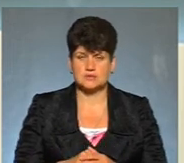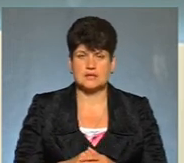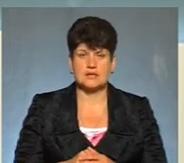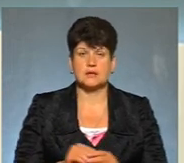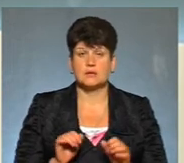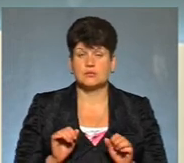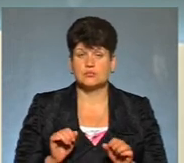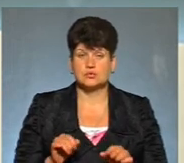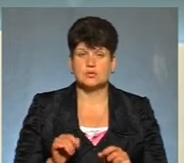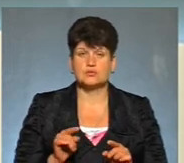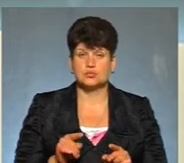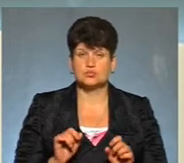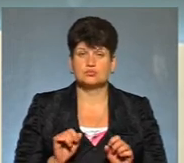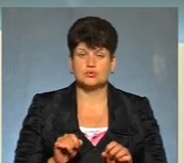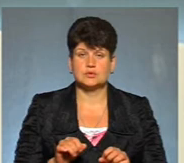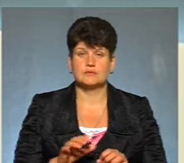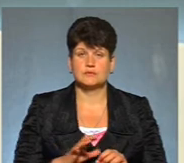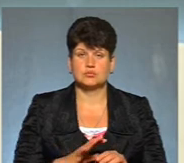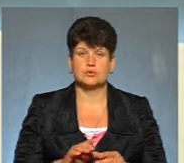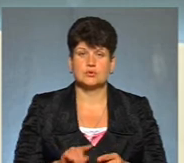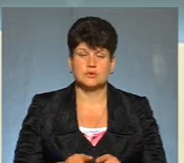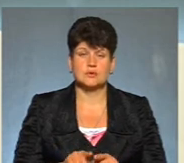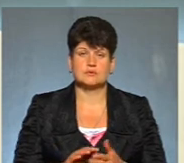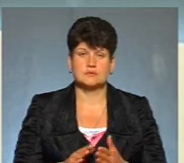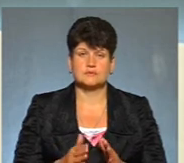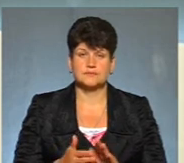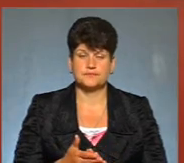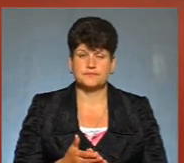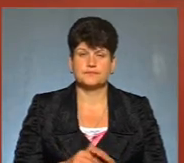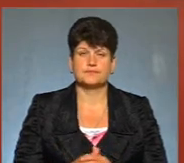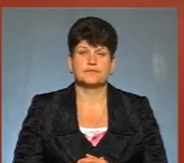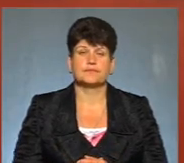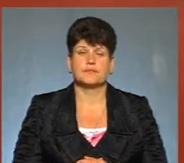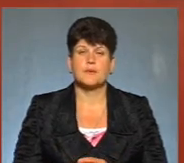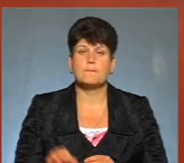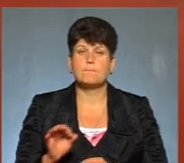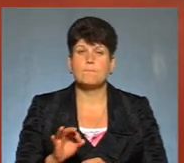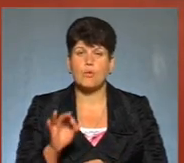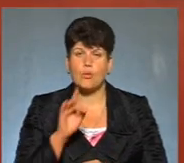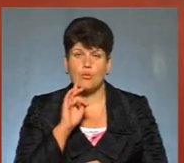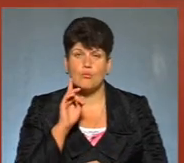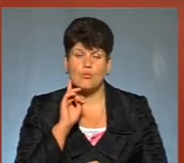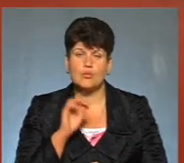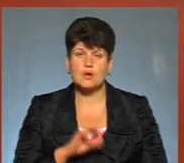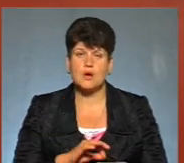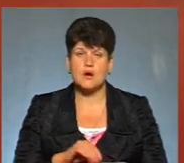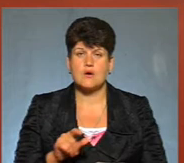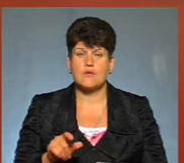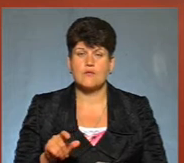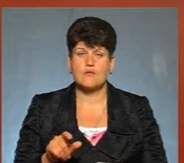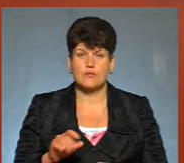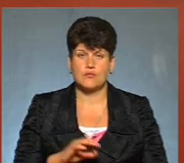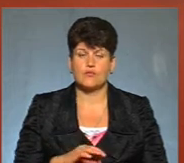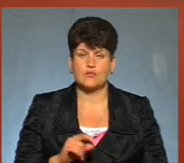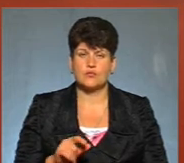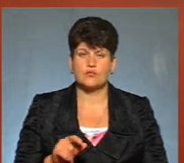виключено, що тут, можливо, була подібна ситуація. Саме ця ситуація. Про молодь, яка хворіє коронавірусом. Раніше